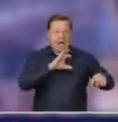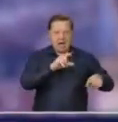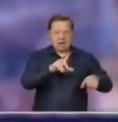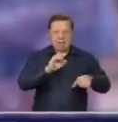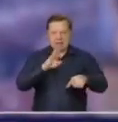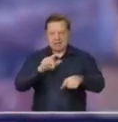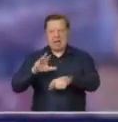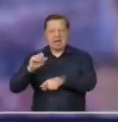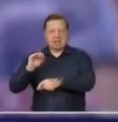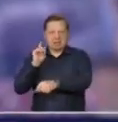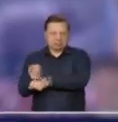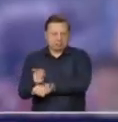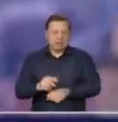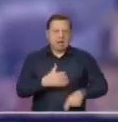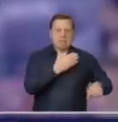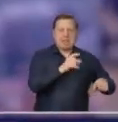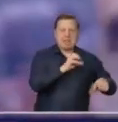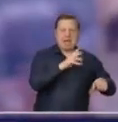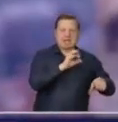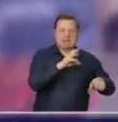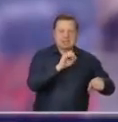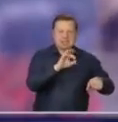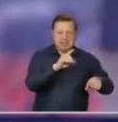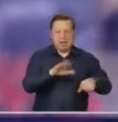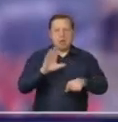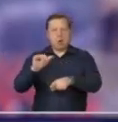Atlantę, a Manchester City Borussię Mönchengladbach.